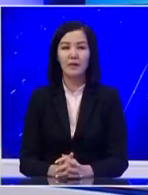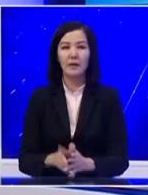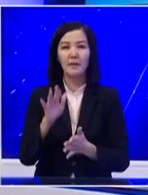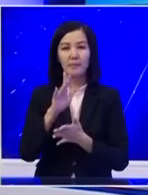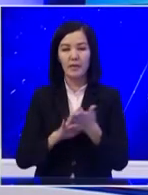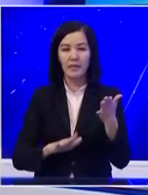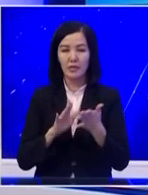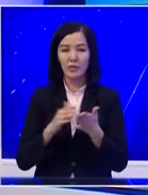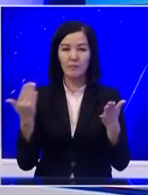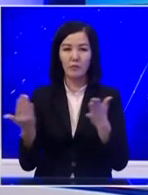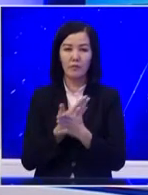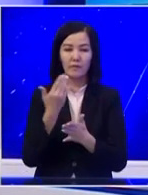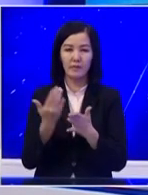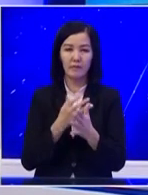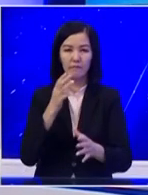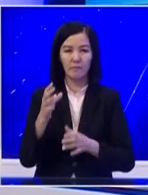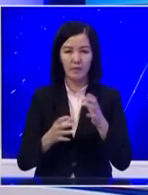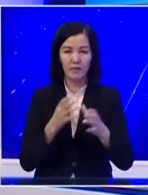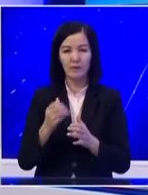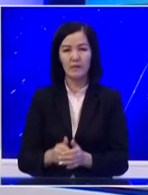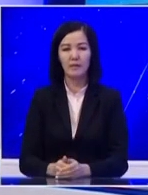Продолжаем выпуск событиями в мире.